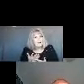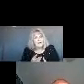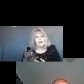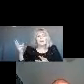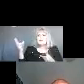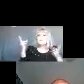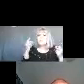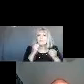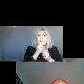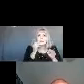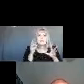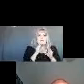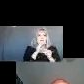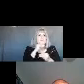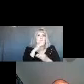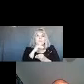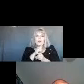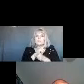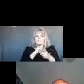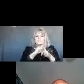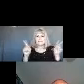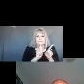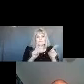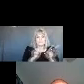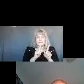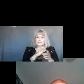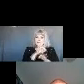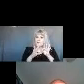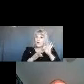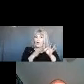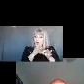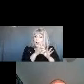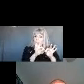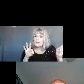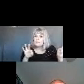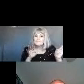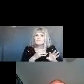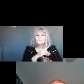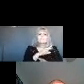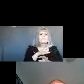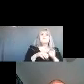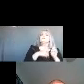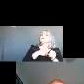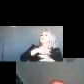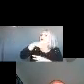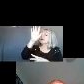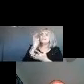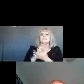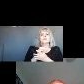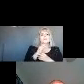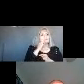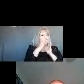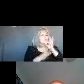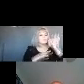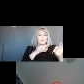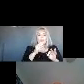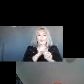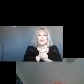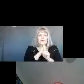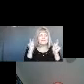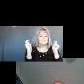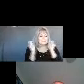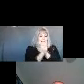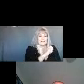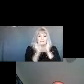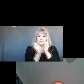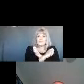Gees gevul, en toe het hulle verskillende tale begin praat, en hulle het uitgegaan, en die nuus begin verkondig, in